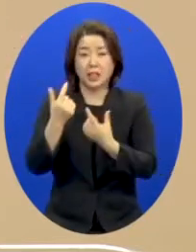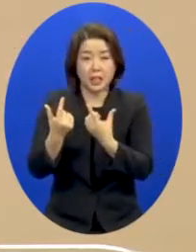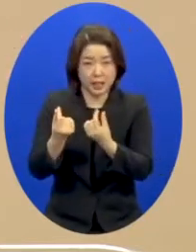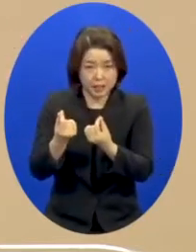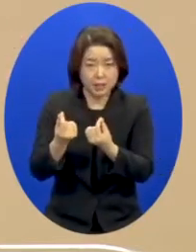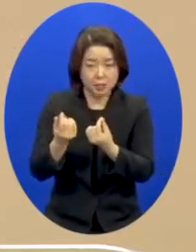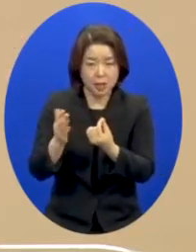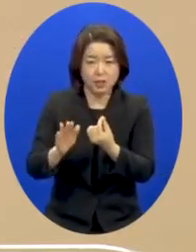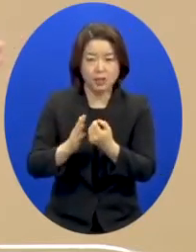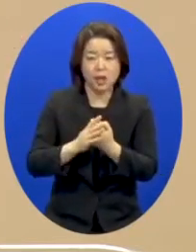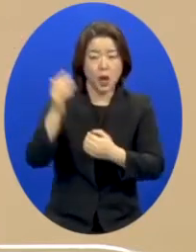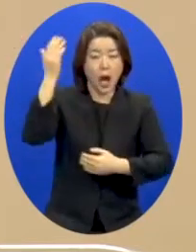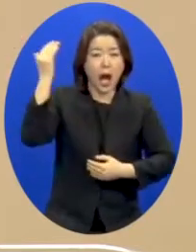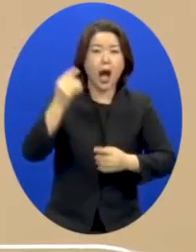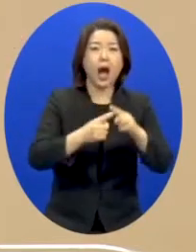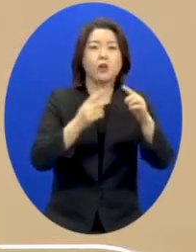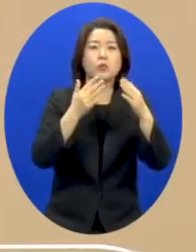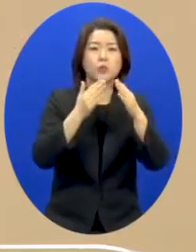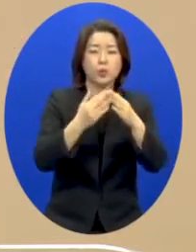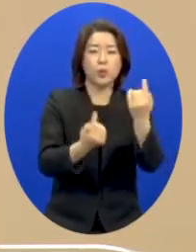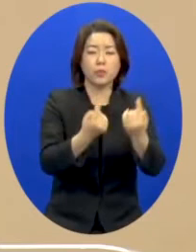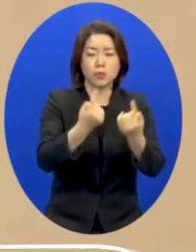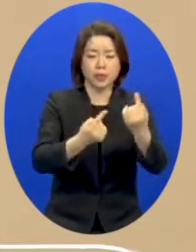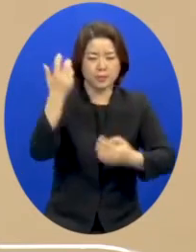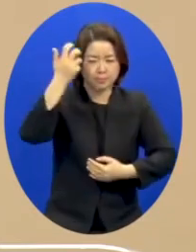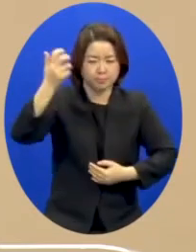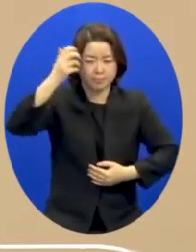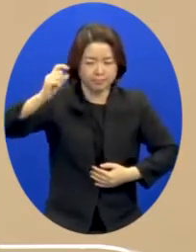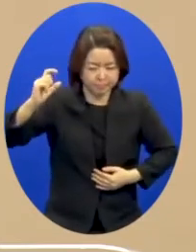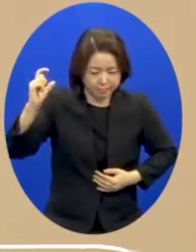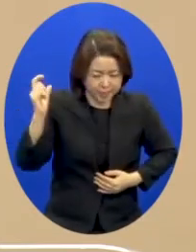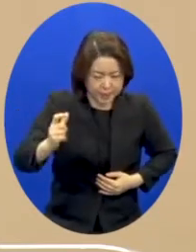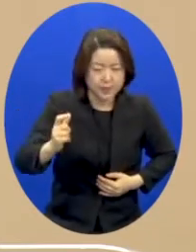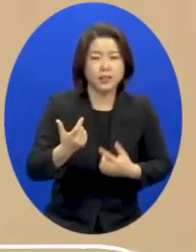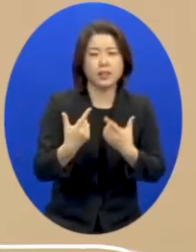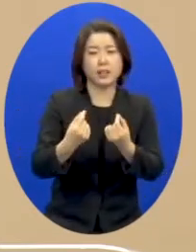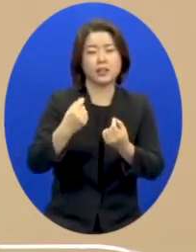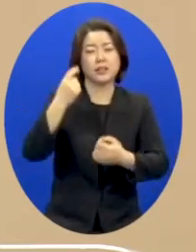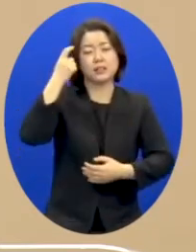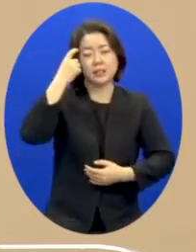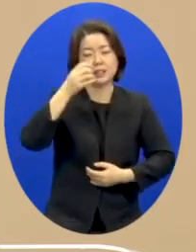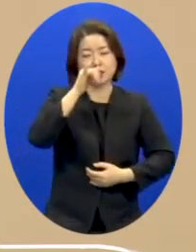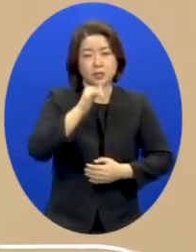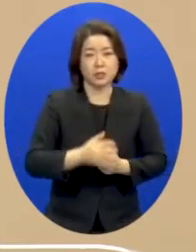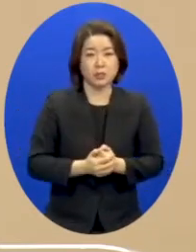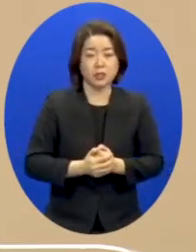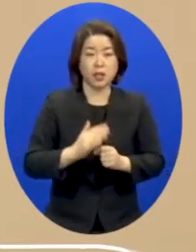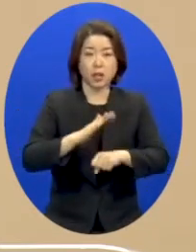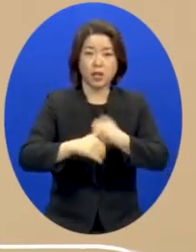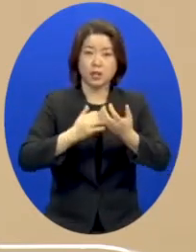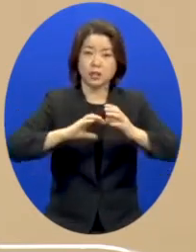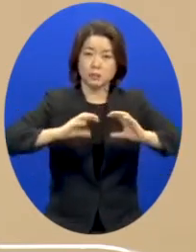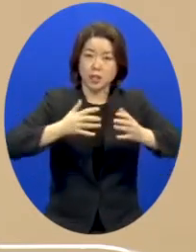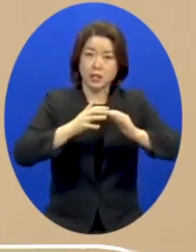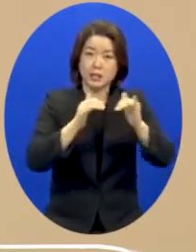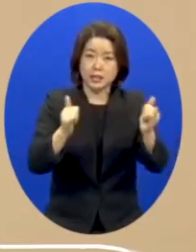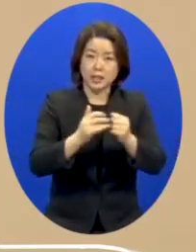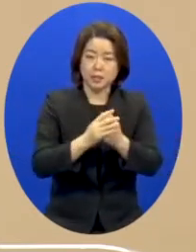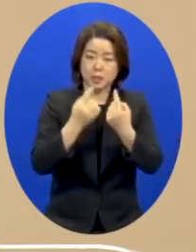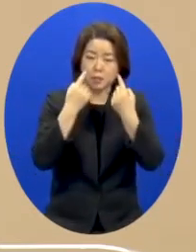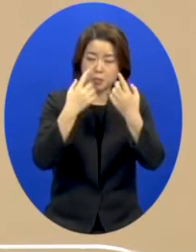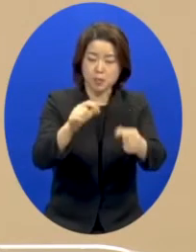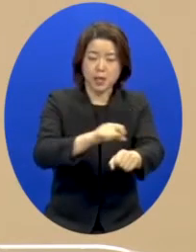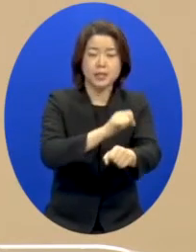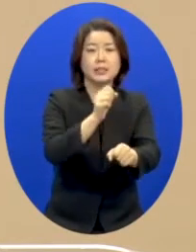훨씬 더 영적으로는 단단한 교회구나 그런 생각이 들었습니다. 하나님의 나라 백성은 분명한